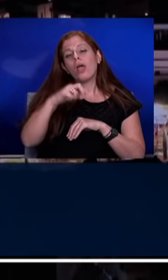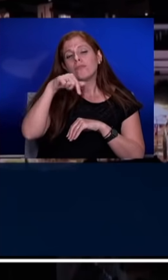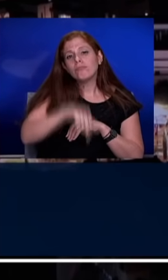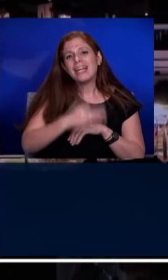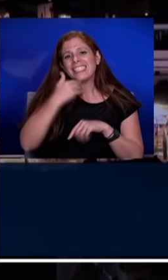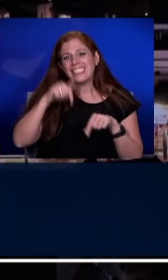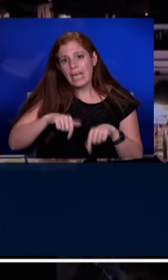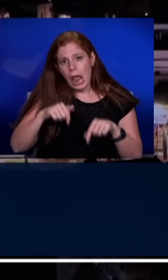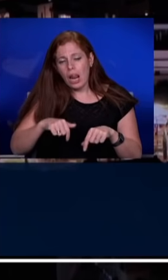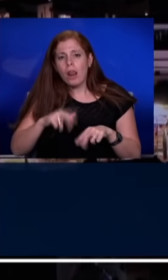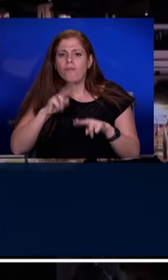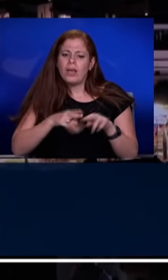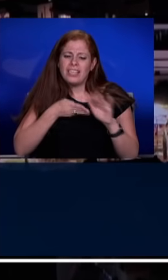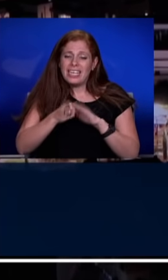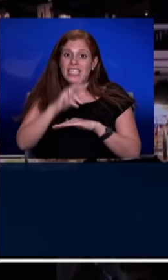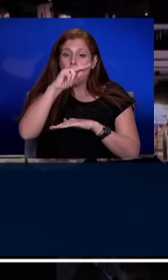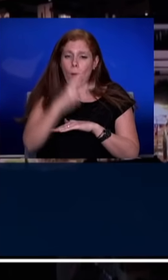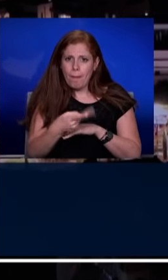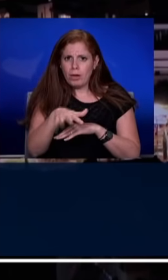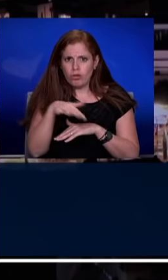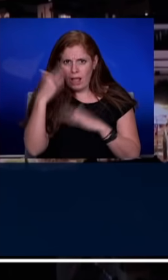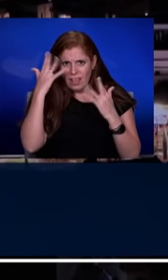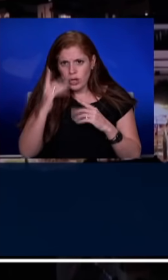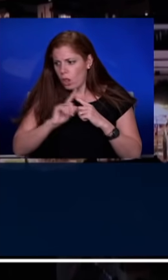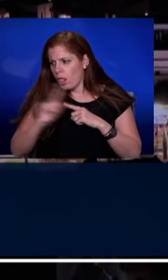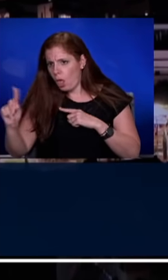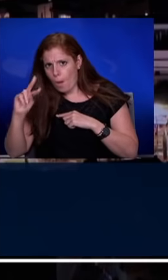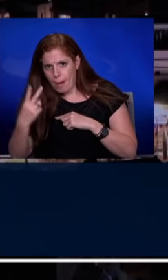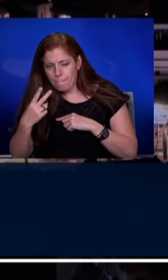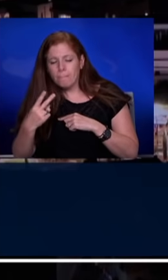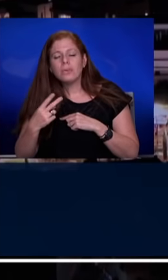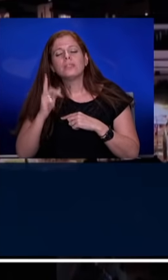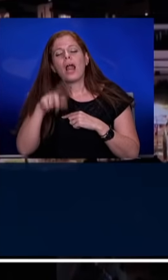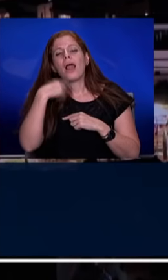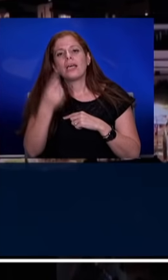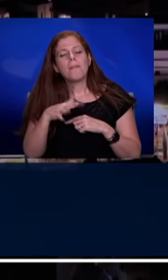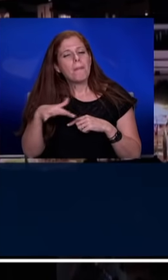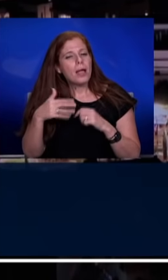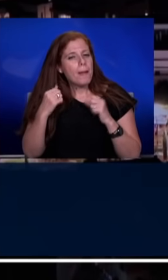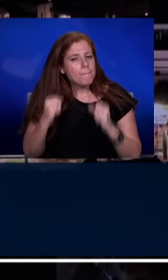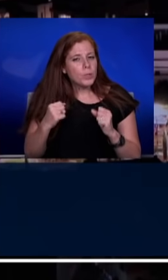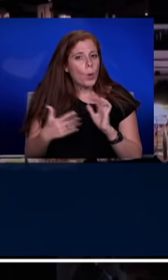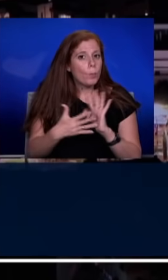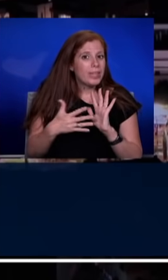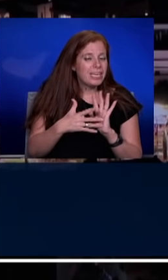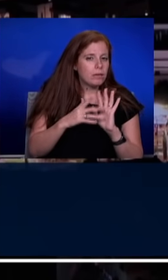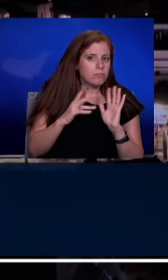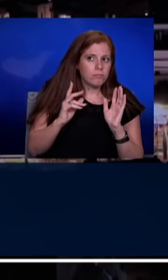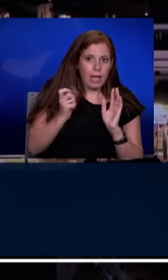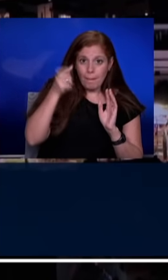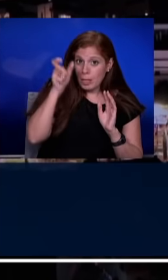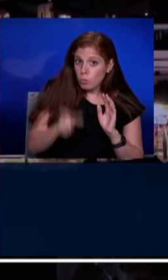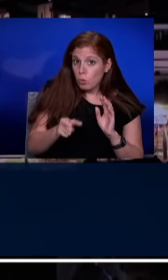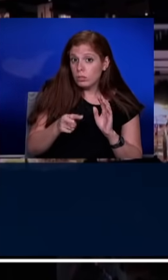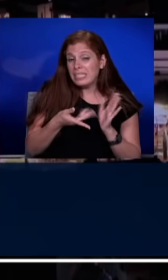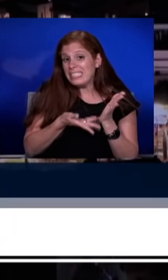מכן נכנסת שוב פעם לשטח לבנון. צריך להגיד, במערכת הביטחון בודקים האם ייתכן שהדמות דווקא יצאה